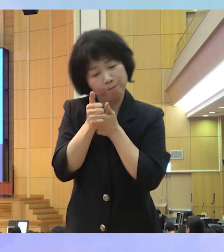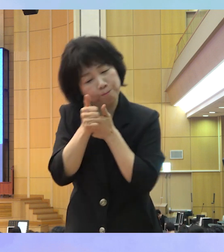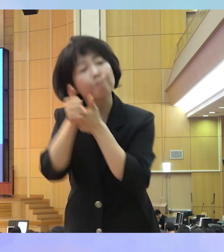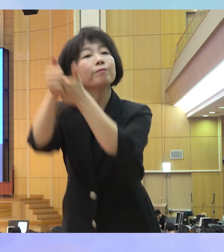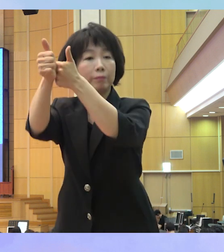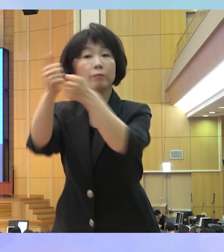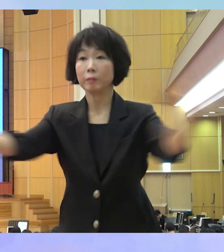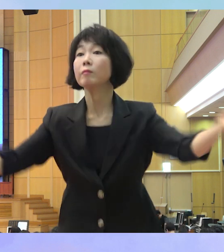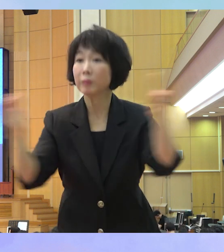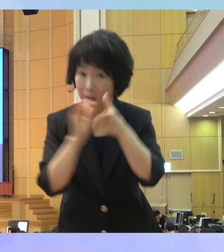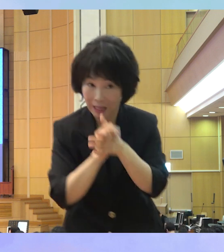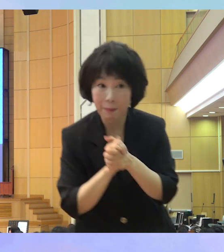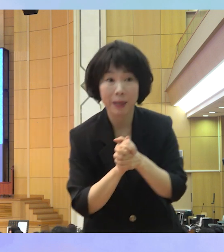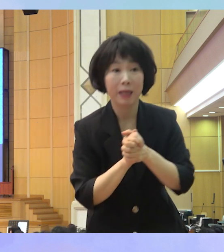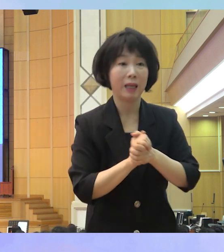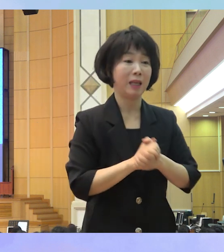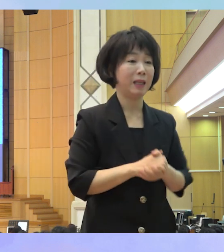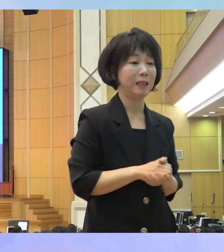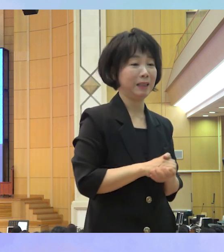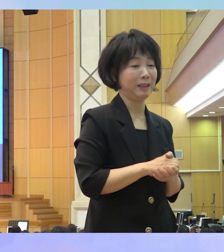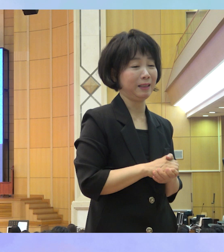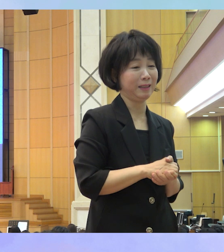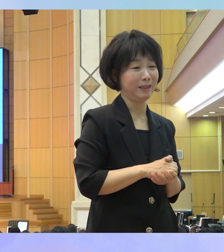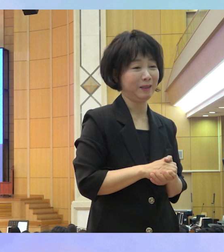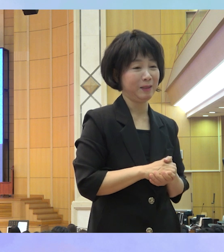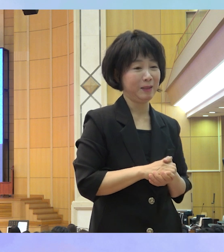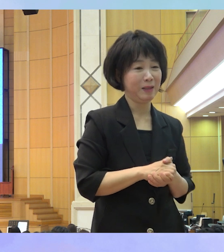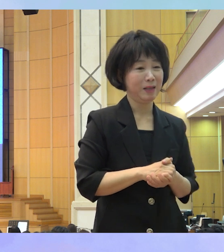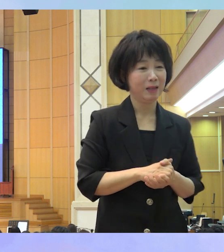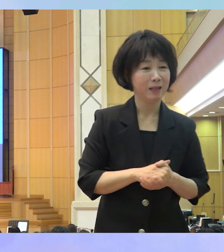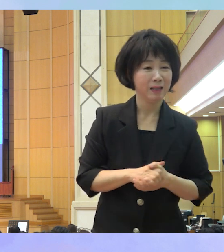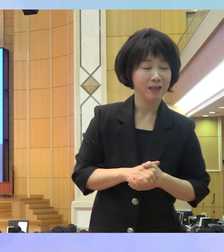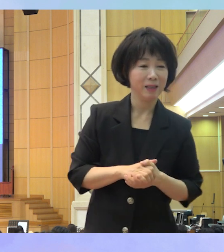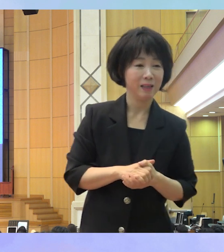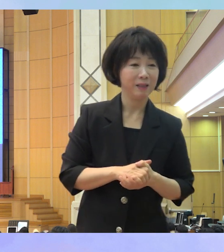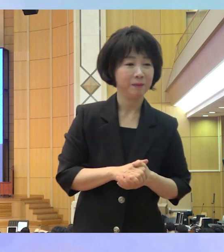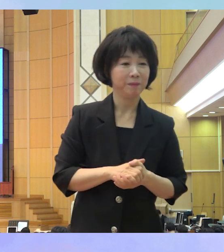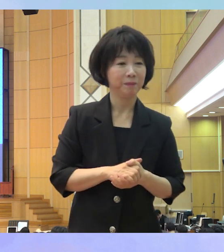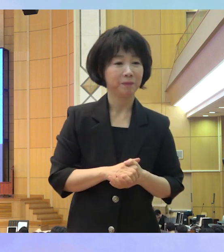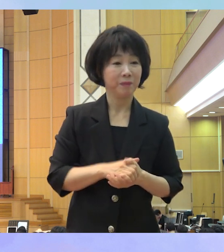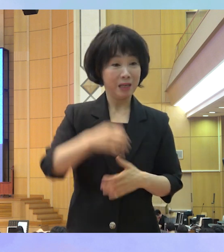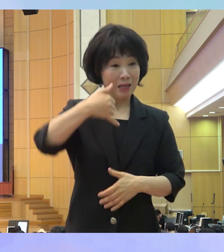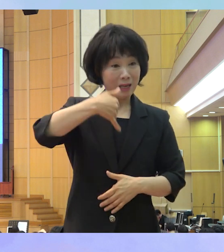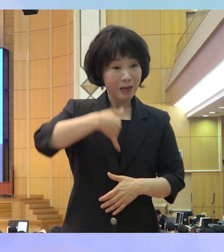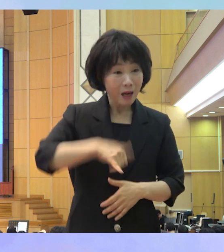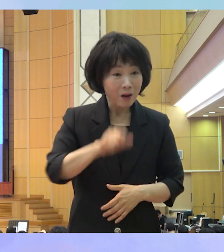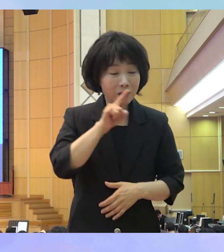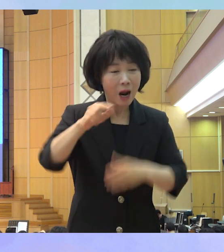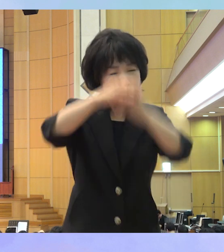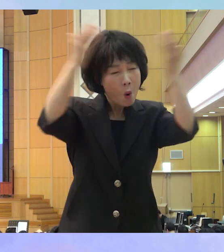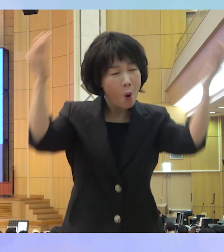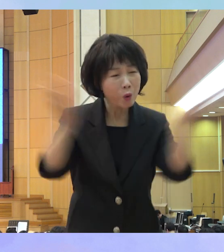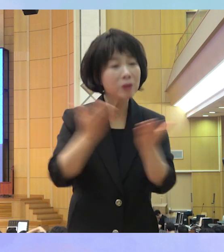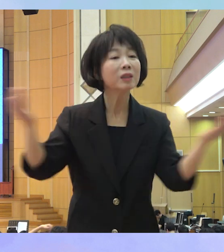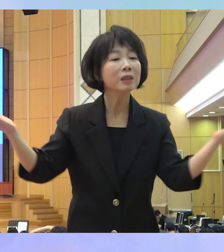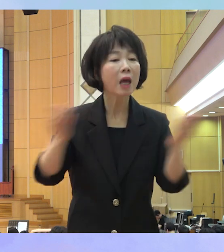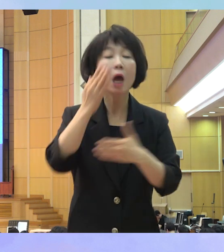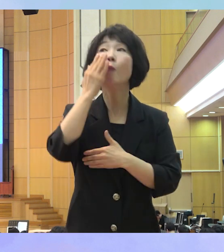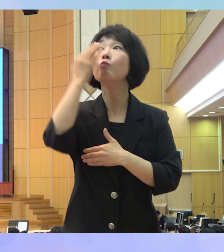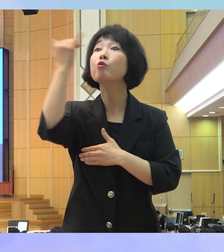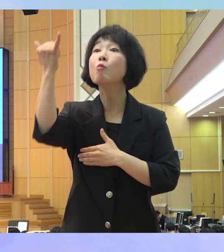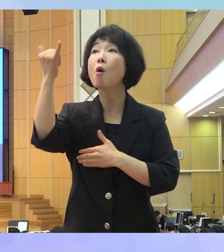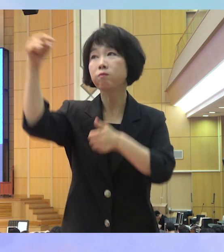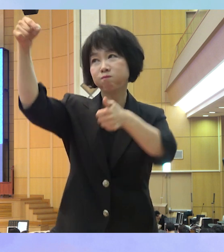이게 순종이에요. 골로새서 3장 20절 우리 다 같이 한번 읽어보실까요? 시작. 자녀들아 모든